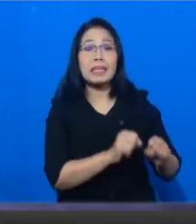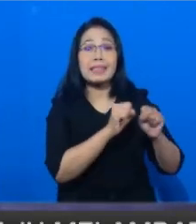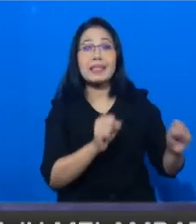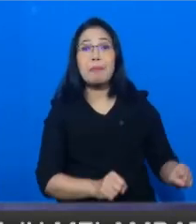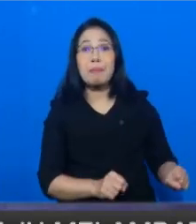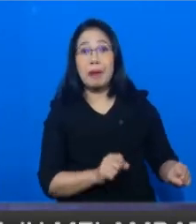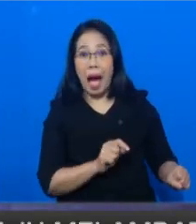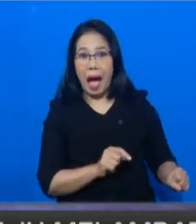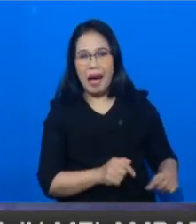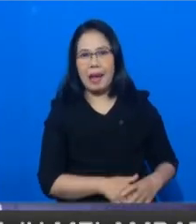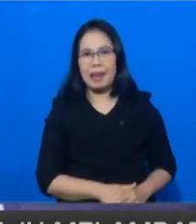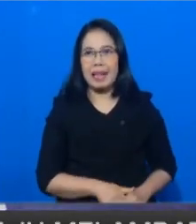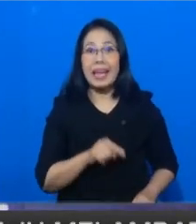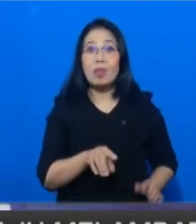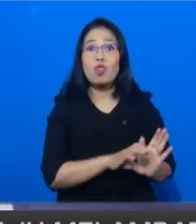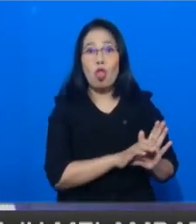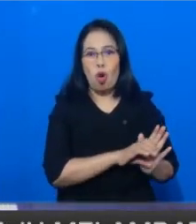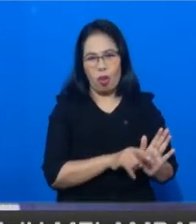ya.